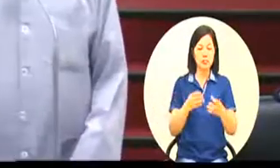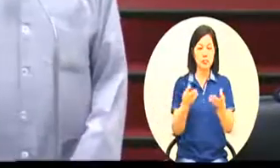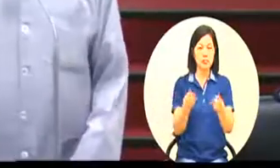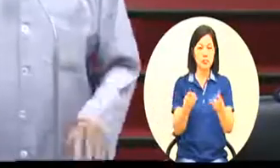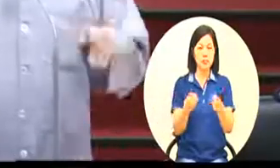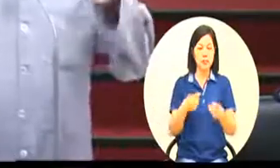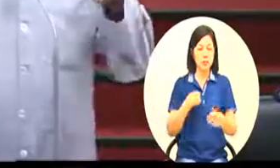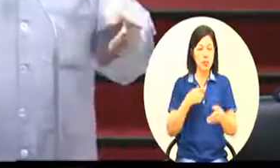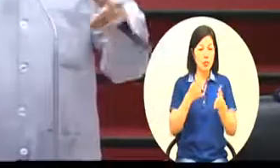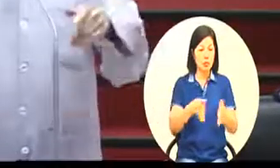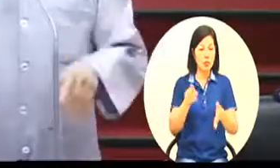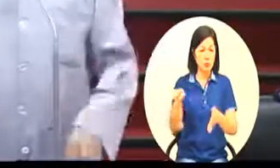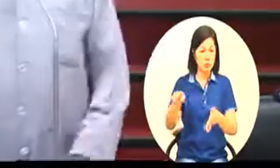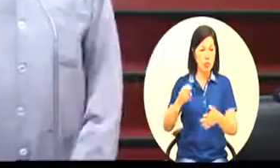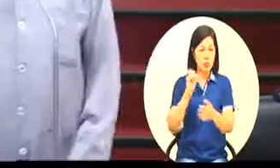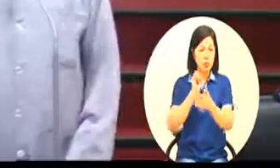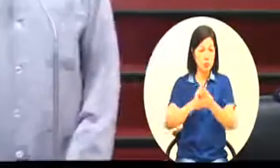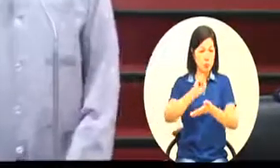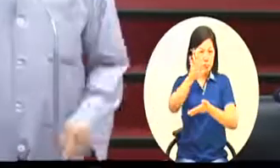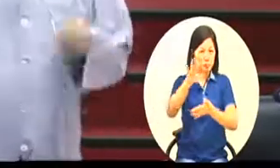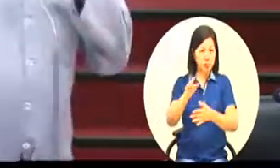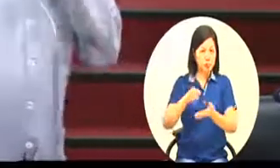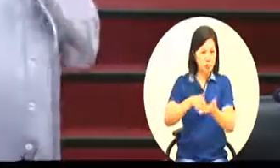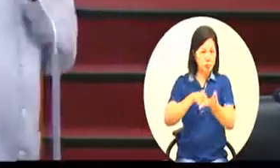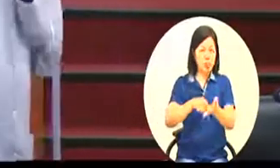然。因为阿扁总统是